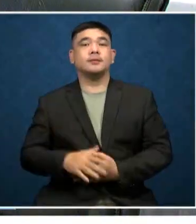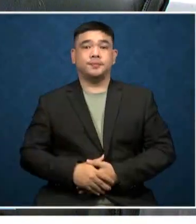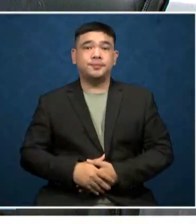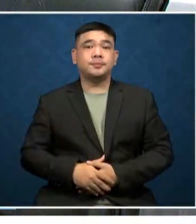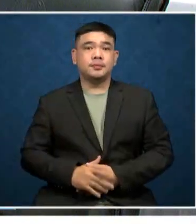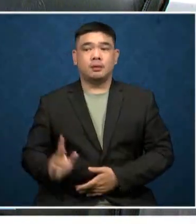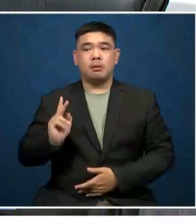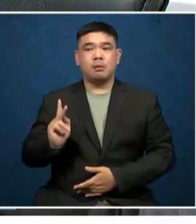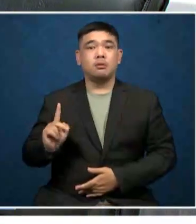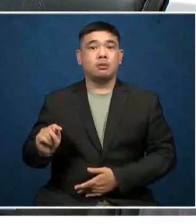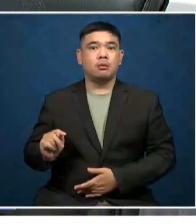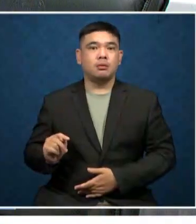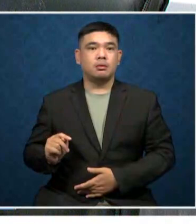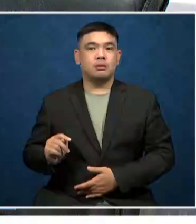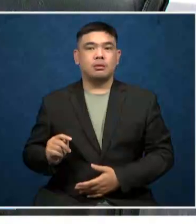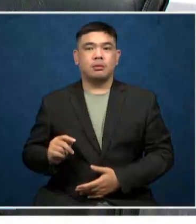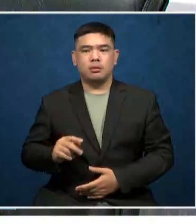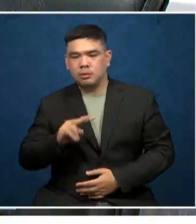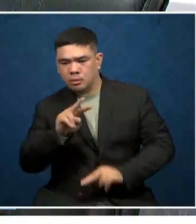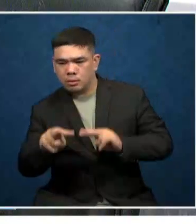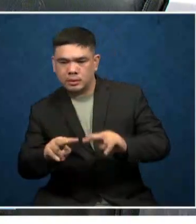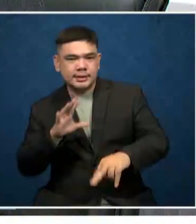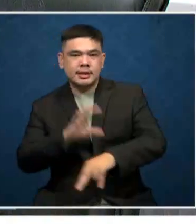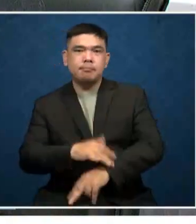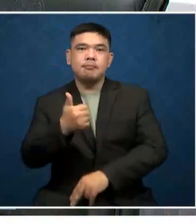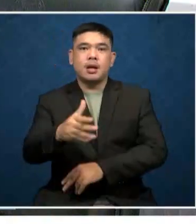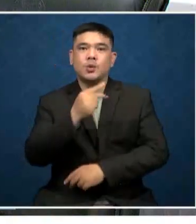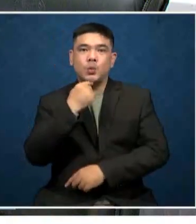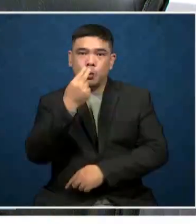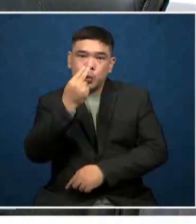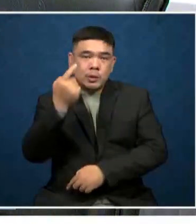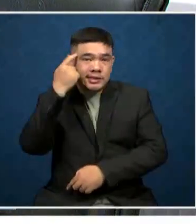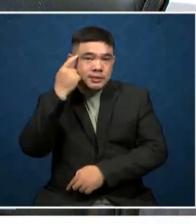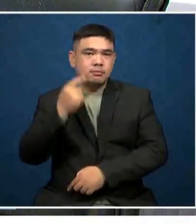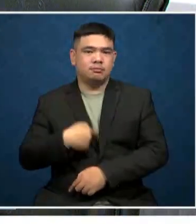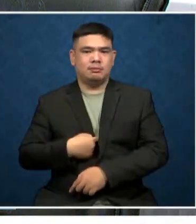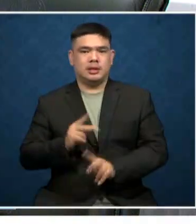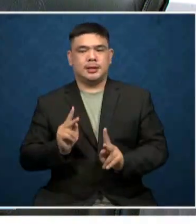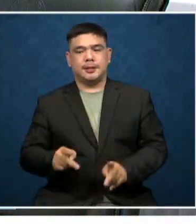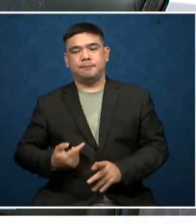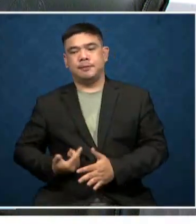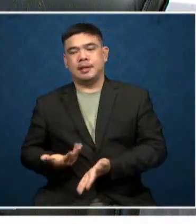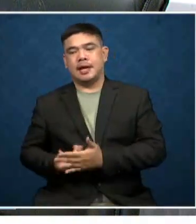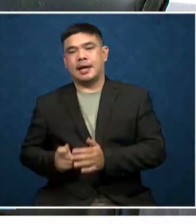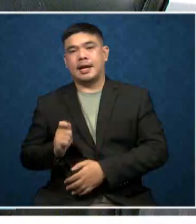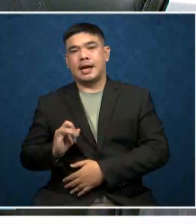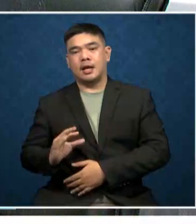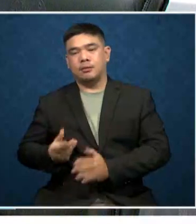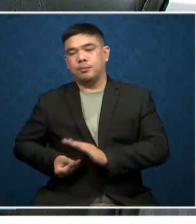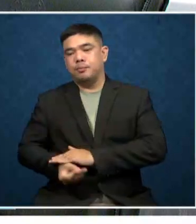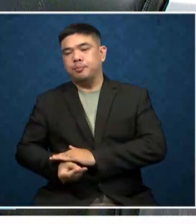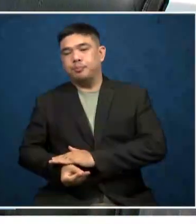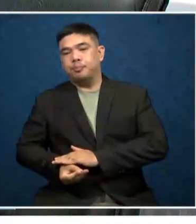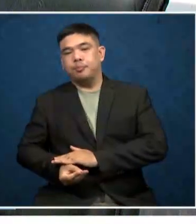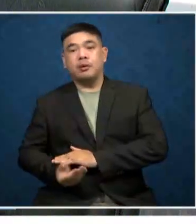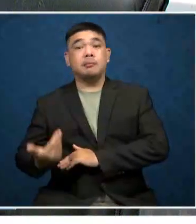กกตก็จับไม่ได้นะครับอย่างนี้เป็นต้นนะครับเพราะฉะนั้นเาก็เคยตัวที่จะใช้ AIในด้านนี้ซึ่งเป็นความ